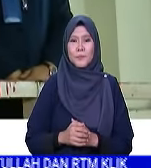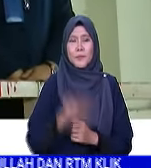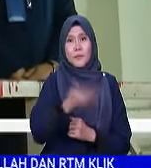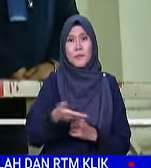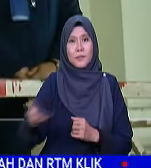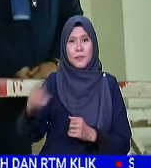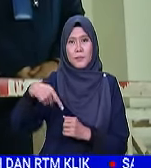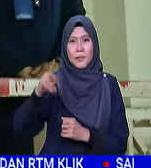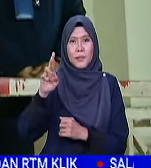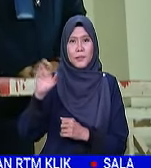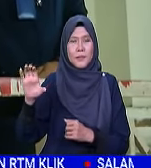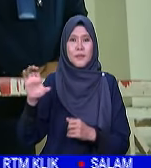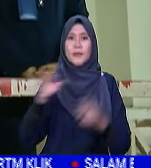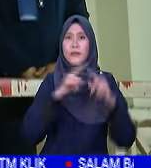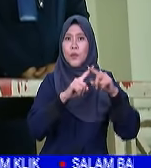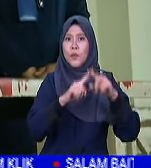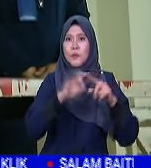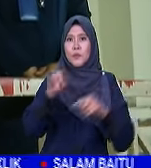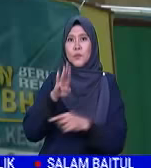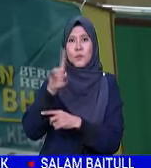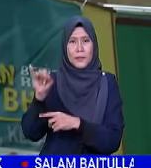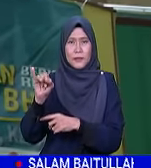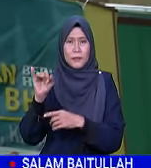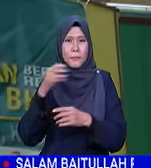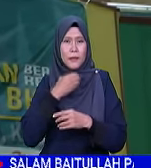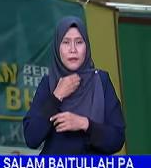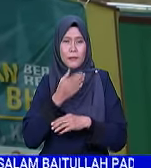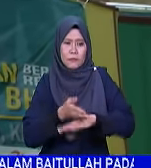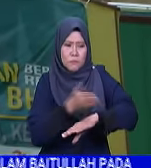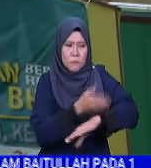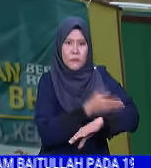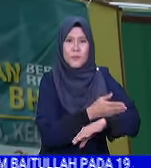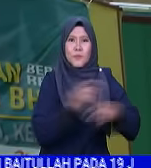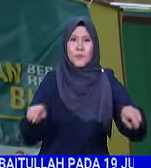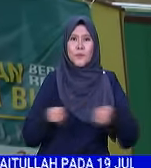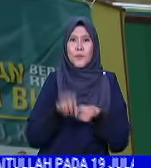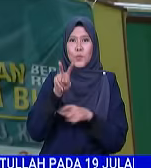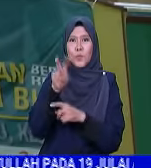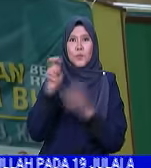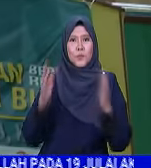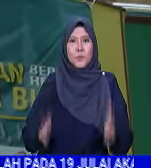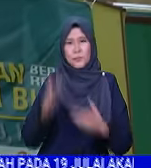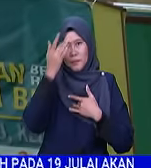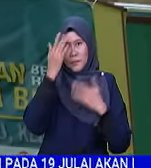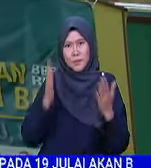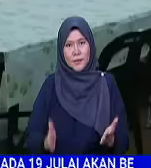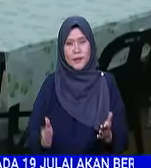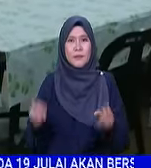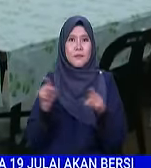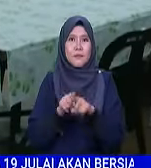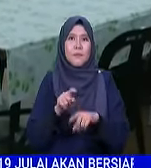Fasiliti PKRC Dewan Jubli Perak turut ditambah baik dengan ianya kini mampu menempatkan 200 pesakit dalam satu-satu